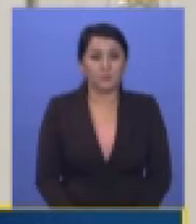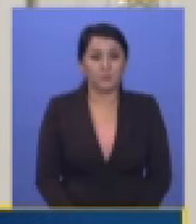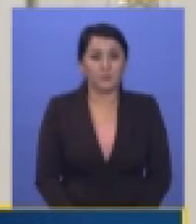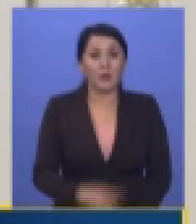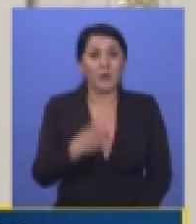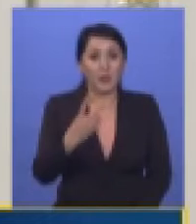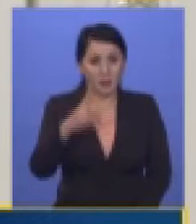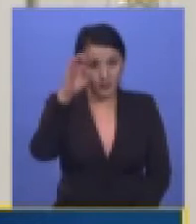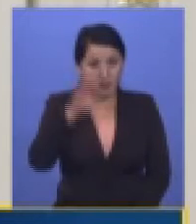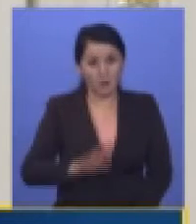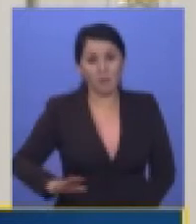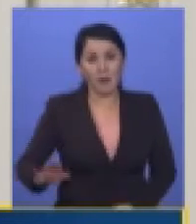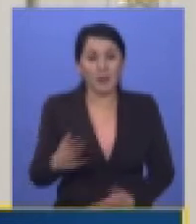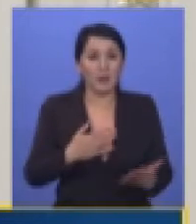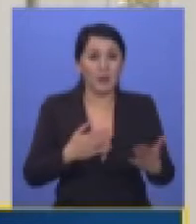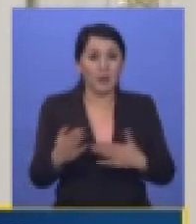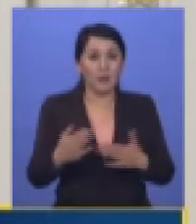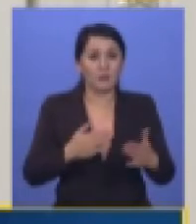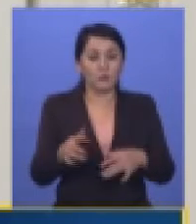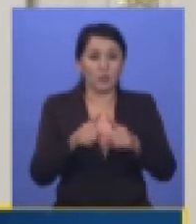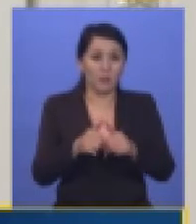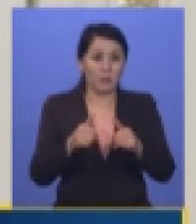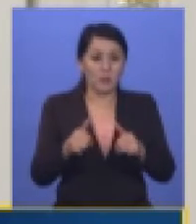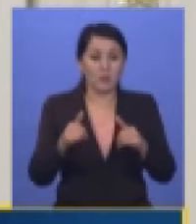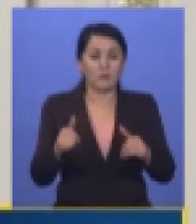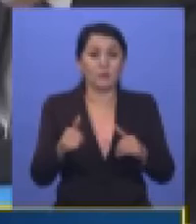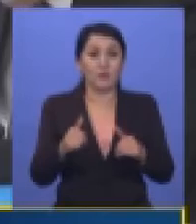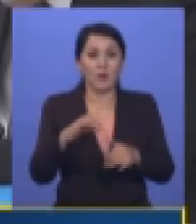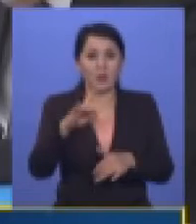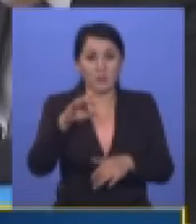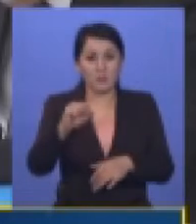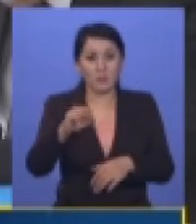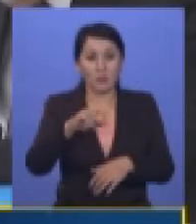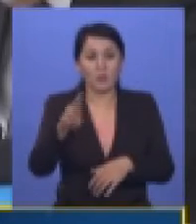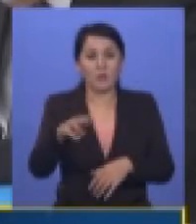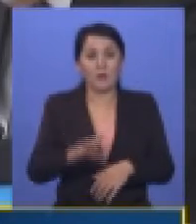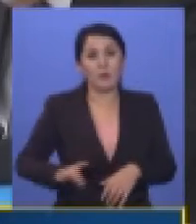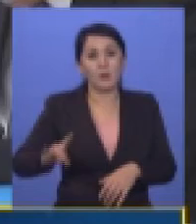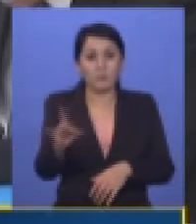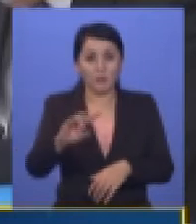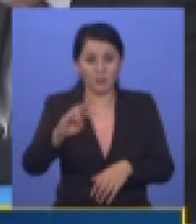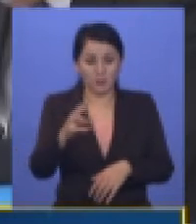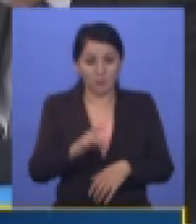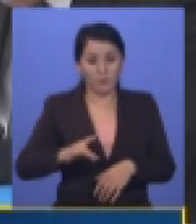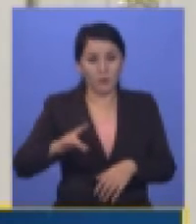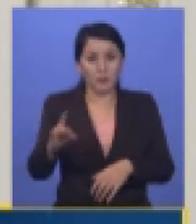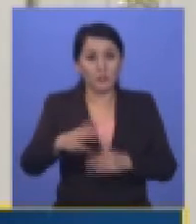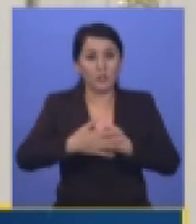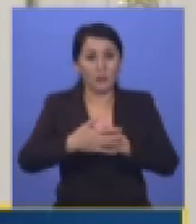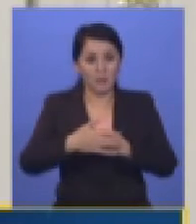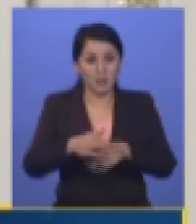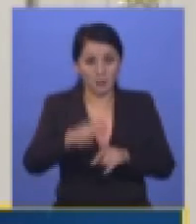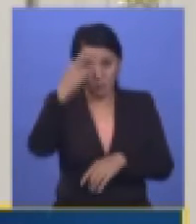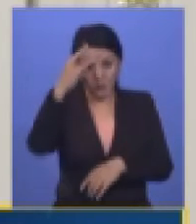Екі мемлекет арасындағы қарым-қатынастар дәйекті түрде дамып келе жатыр. Сауд Арабиясы корольдігі сіздің басшылығыңызбен екінші республиканы құру үсінде